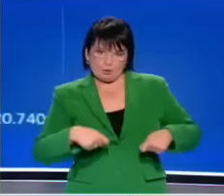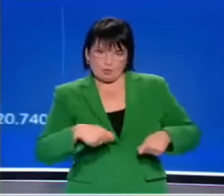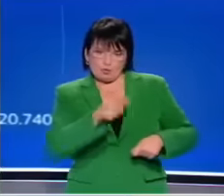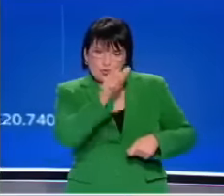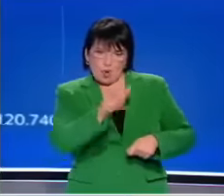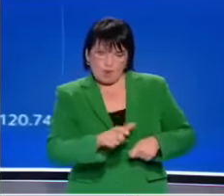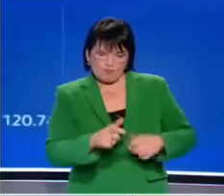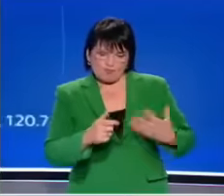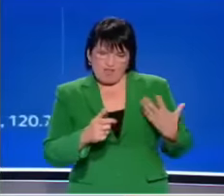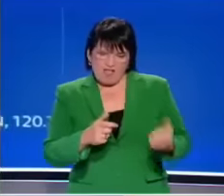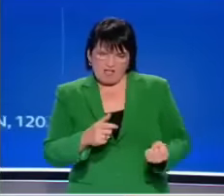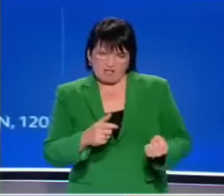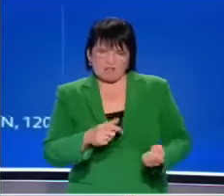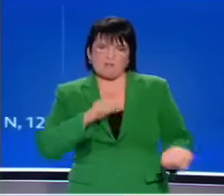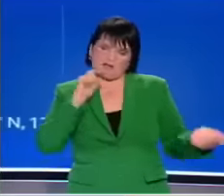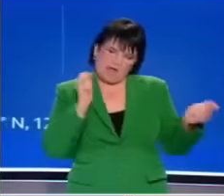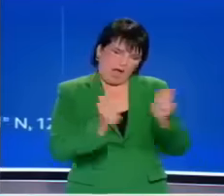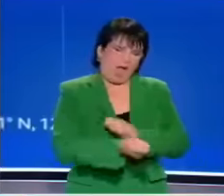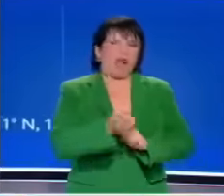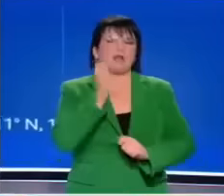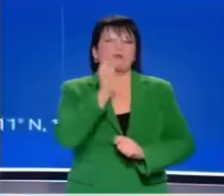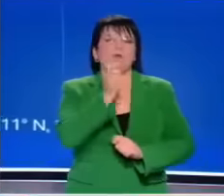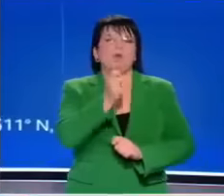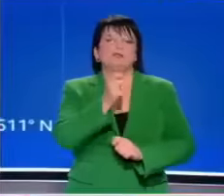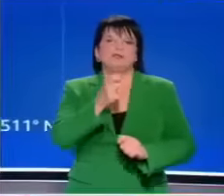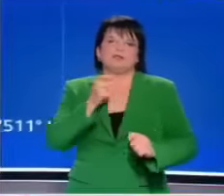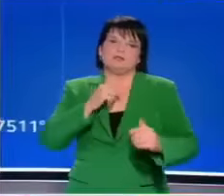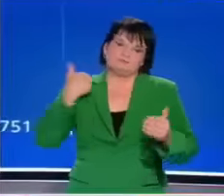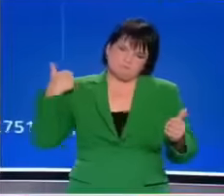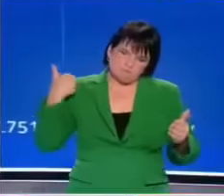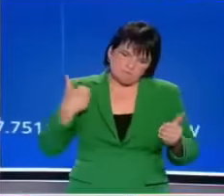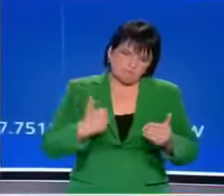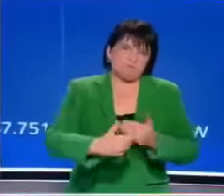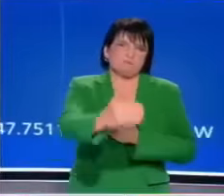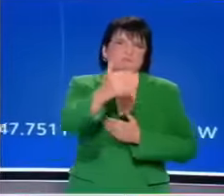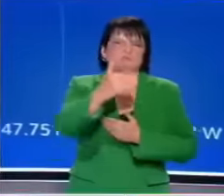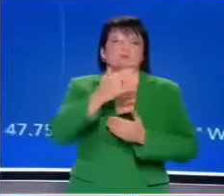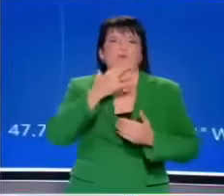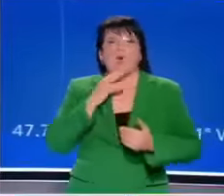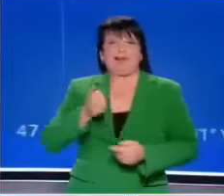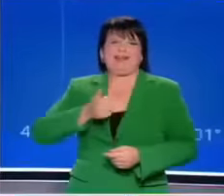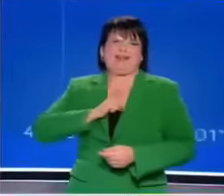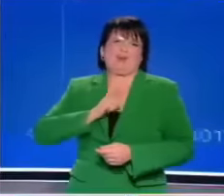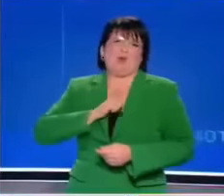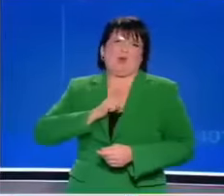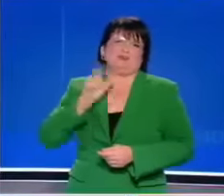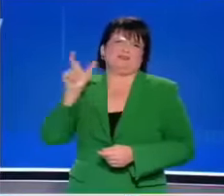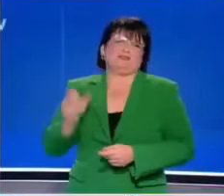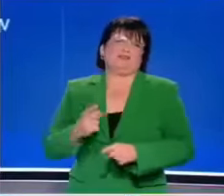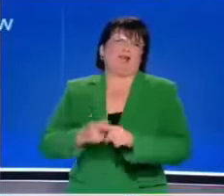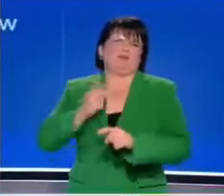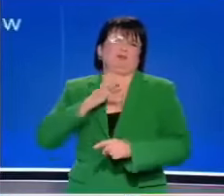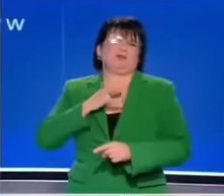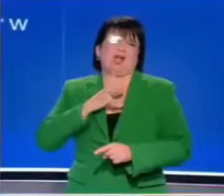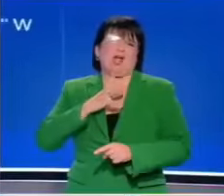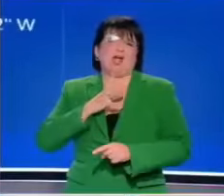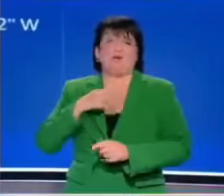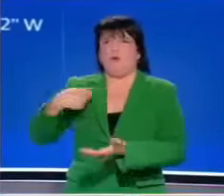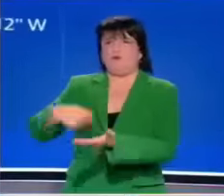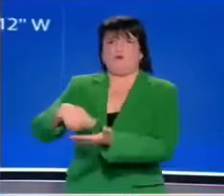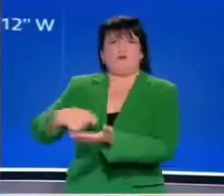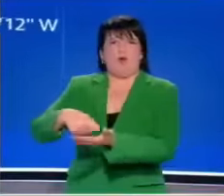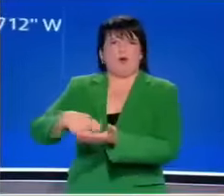πολιτικών μέσα στην πολιτική του σταδιοδρομία όχι το να εξηγήσει ένας ιδιώτης το εάν έχει